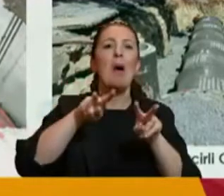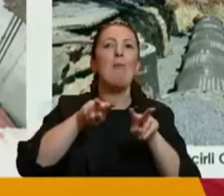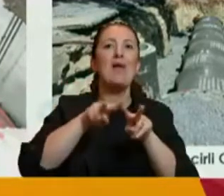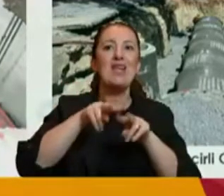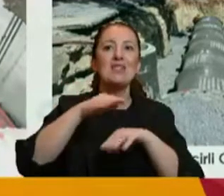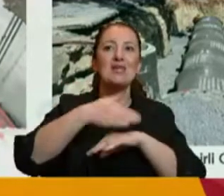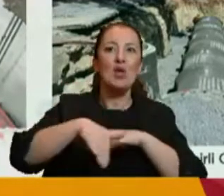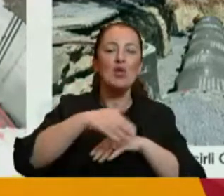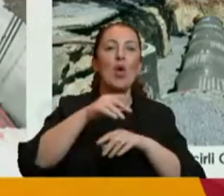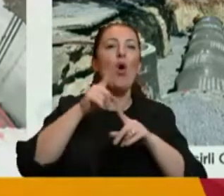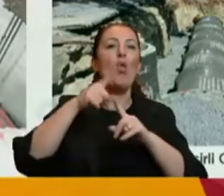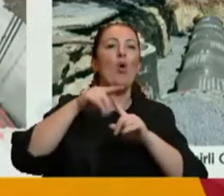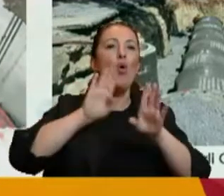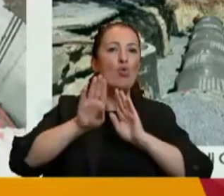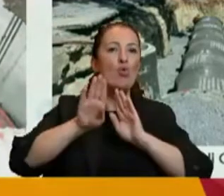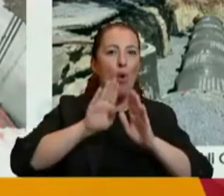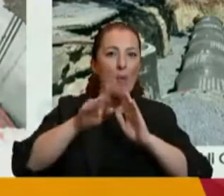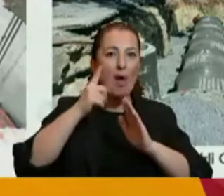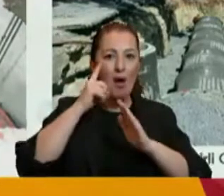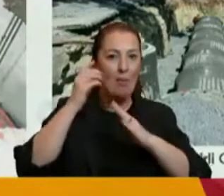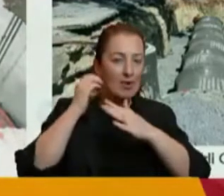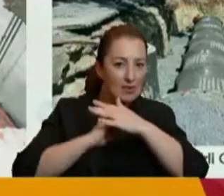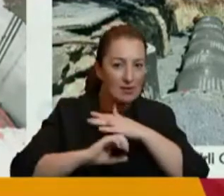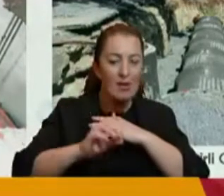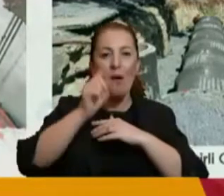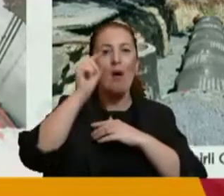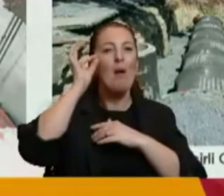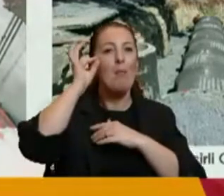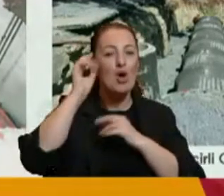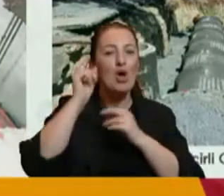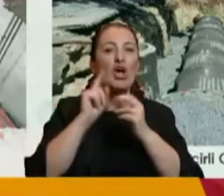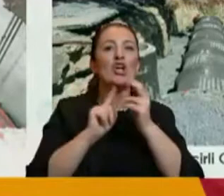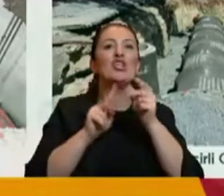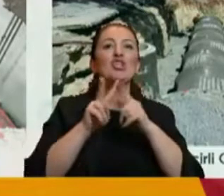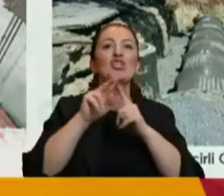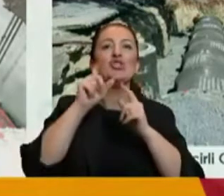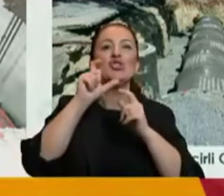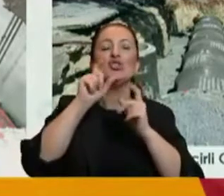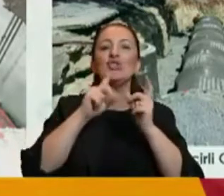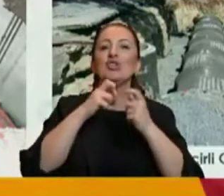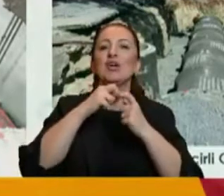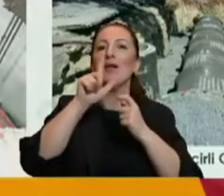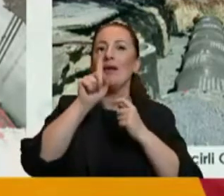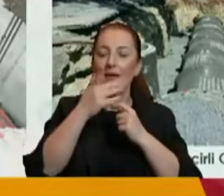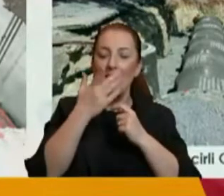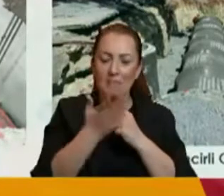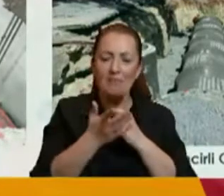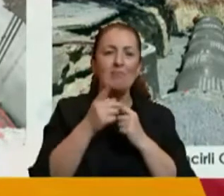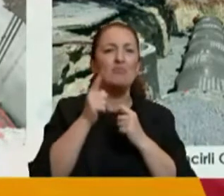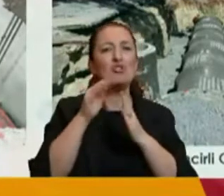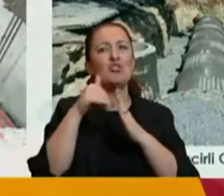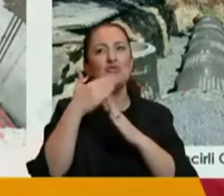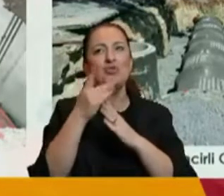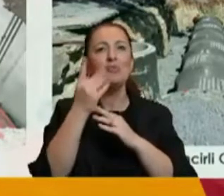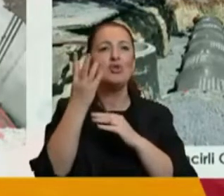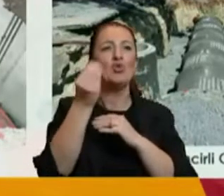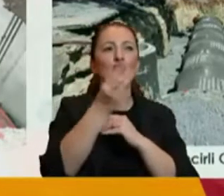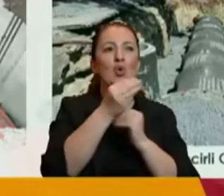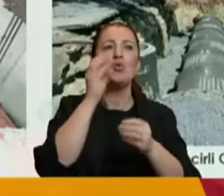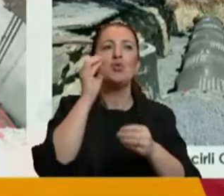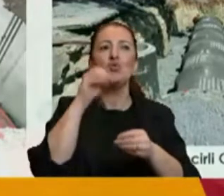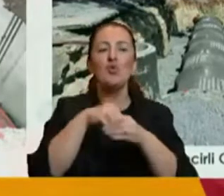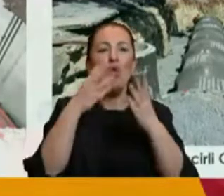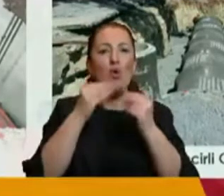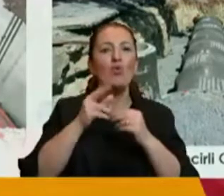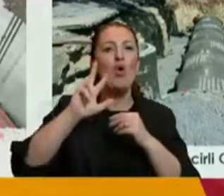Topkapı alt geçidi Bakırköy İncirli Caddesi Bunun dışında da birçok bitirdiğimiz işte